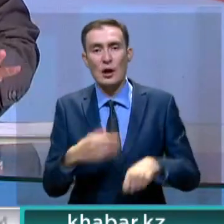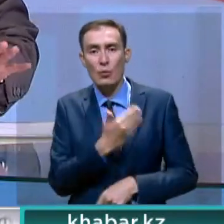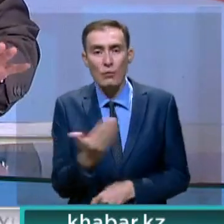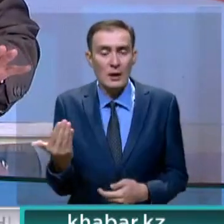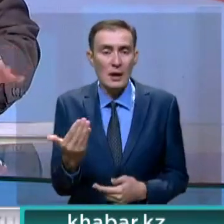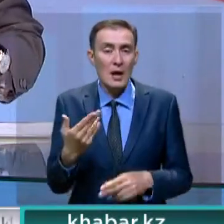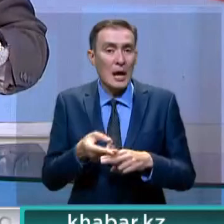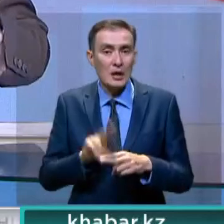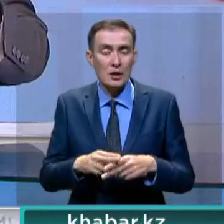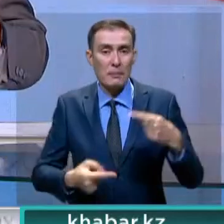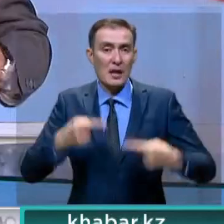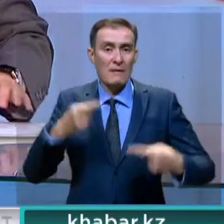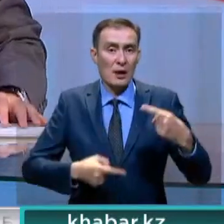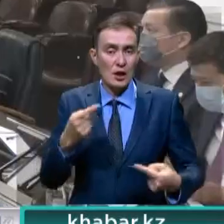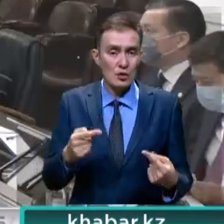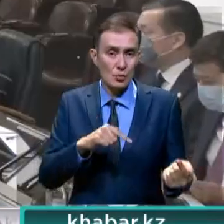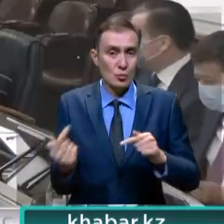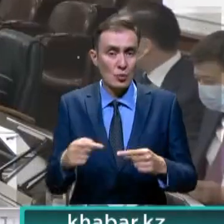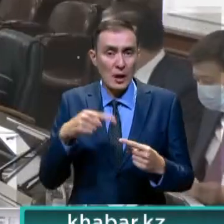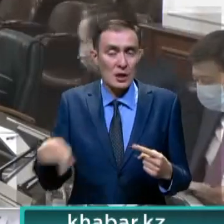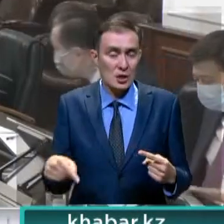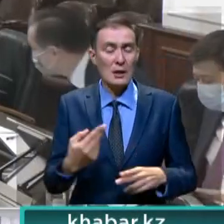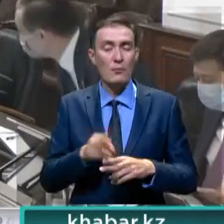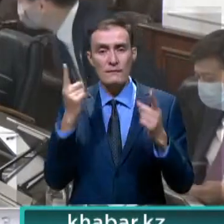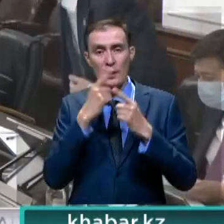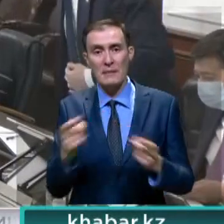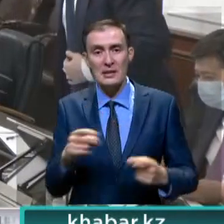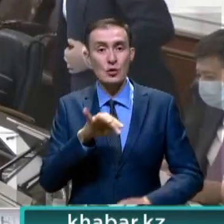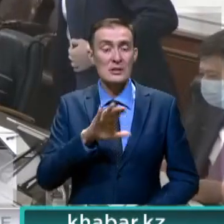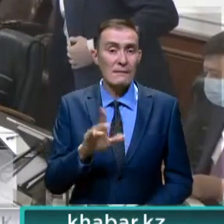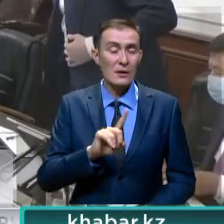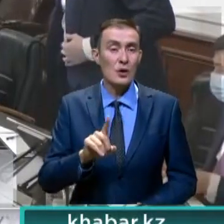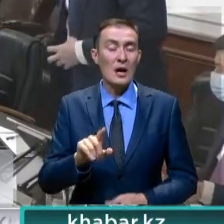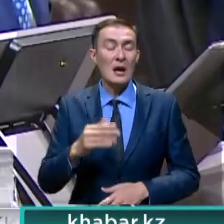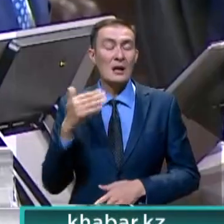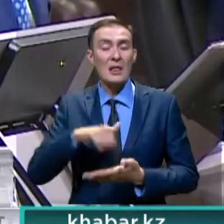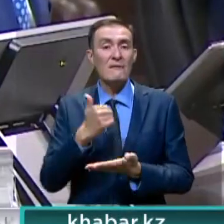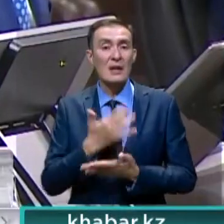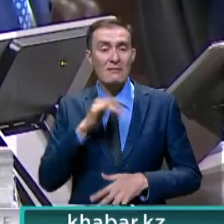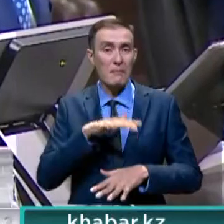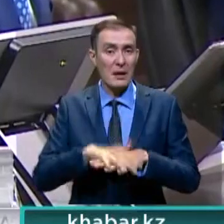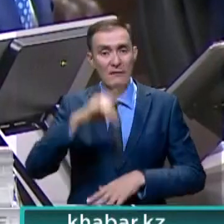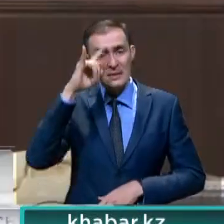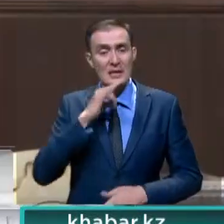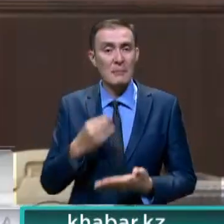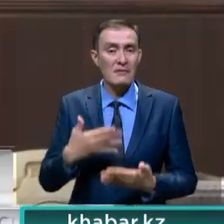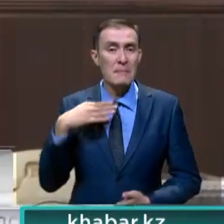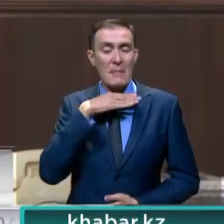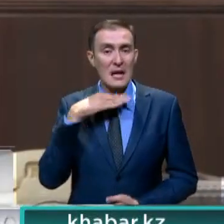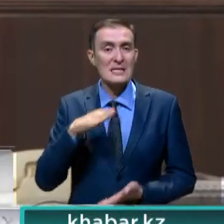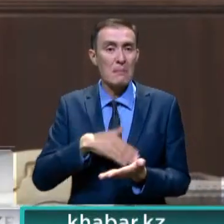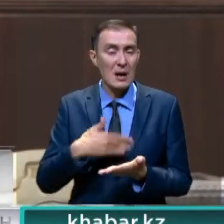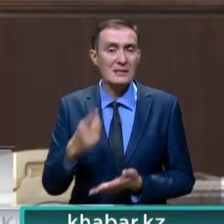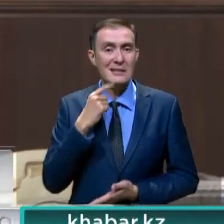Минторговли, мягко сказать, противоречат друг другу. По информации Ербулата Дусаева, главы Национального банка, в Казахстане подорожали